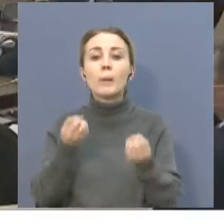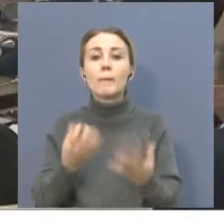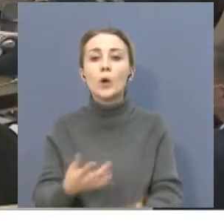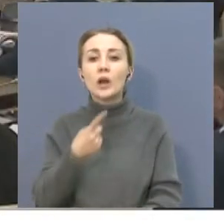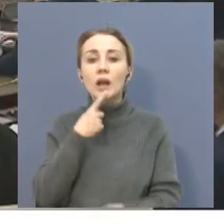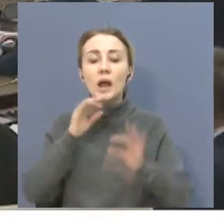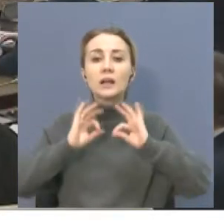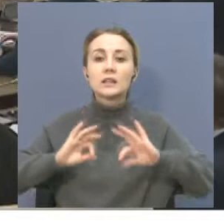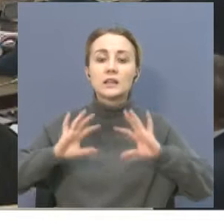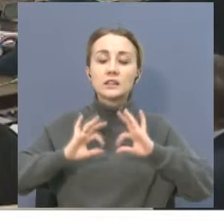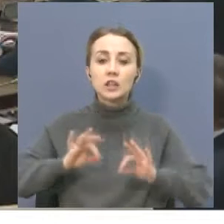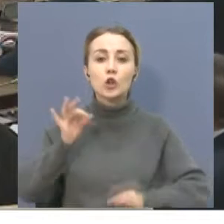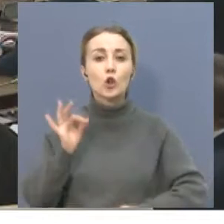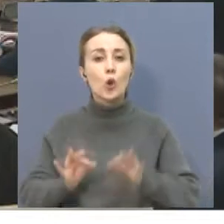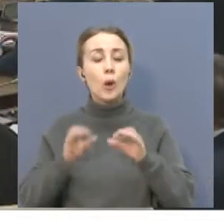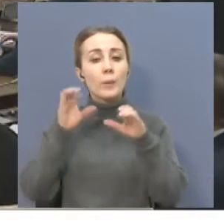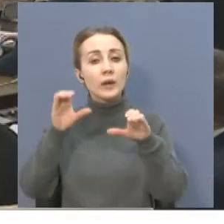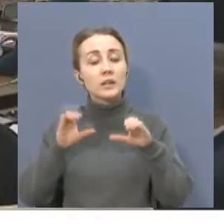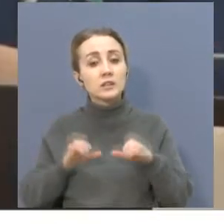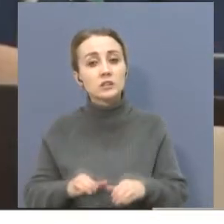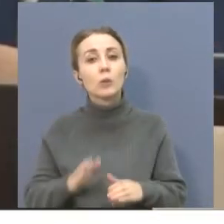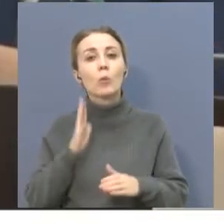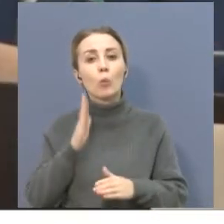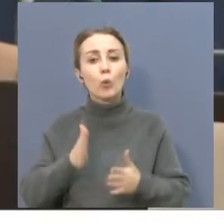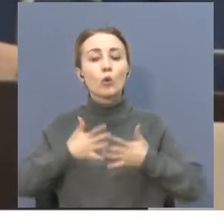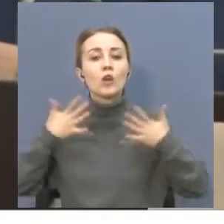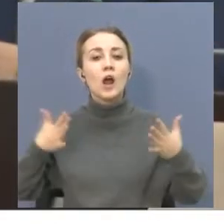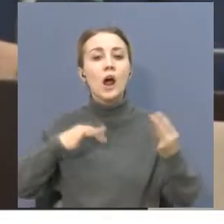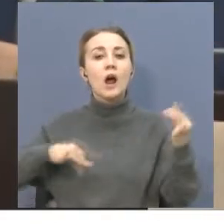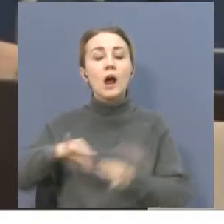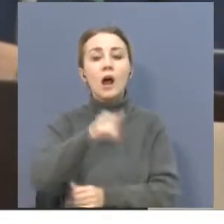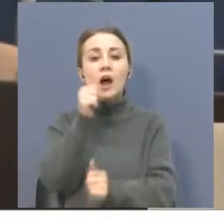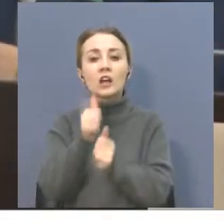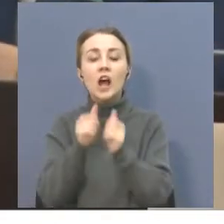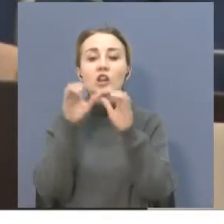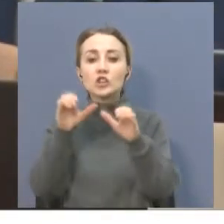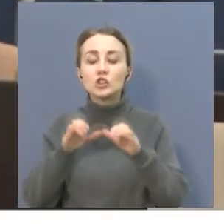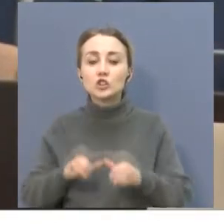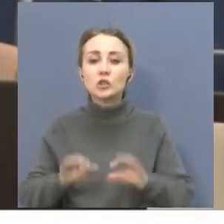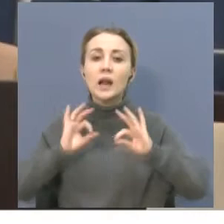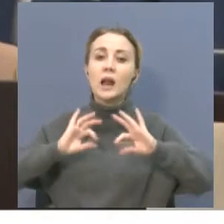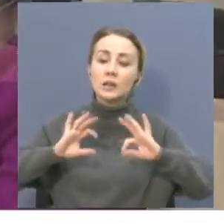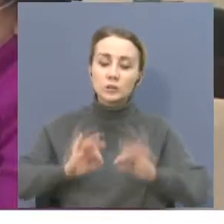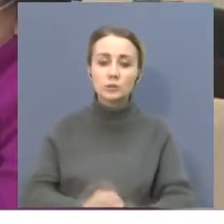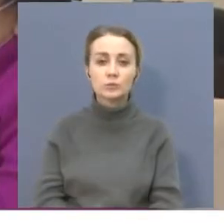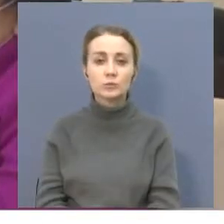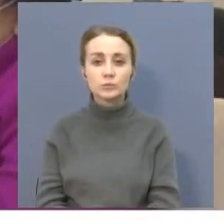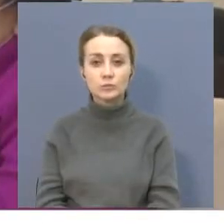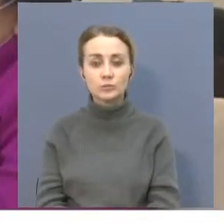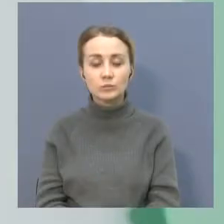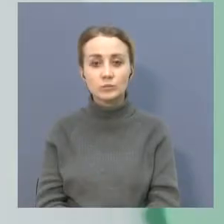өтіп, мамандар пікірі де ескерілмек. Соңында заңдардың тиімділігін анықтау бойынша қосымша іс тағы атқарылады.